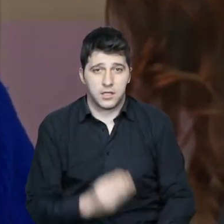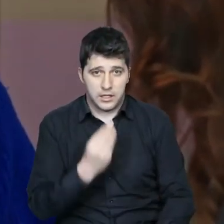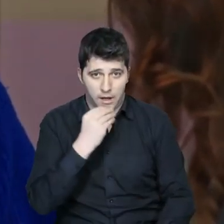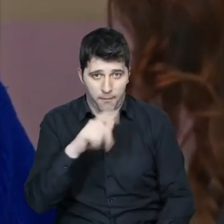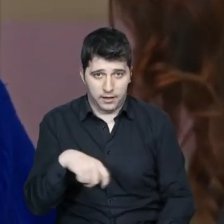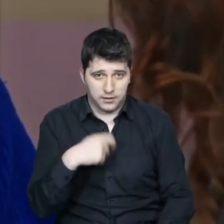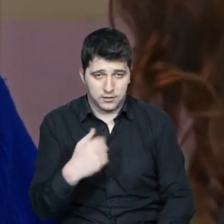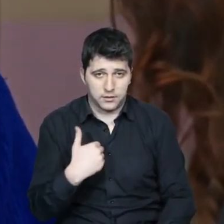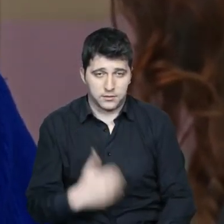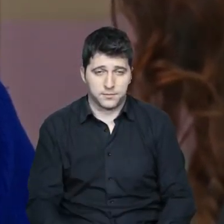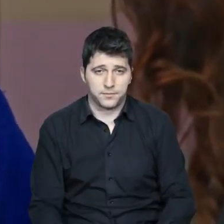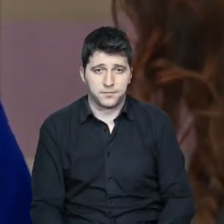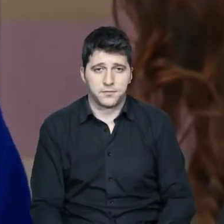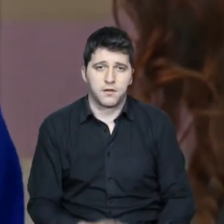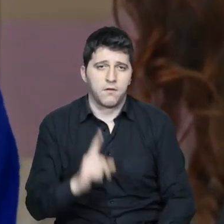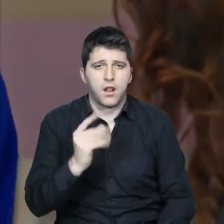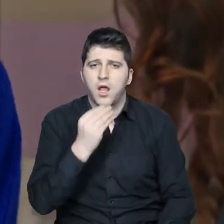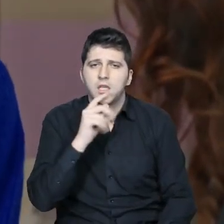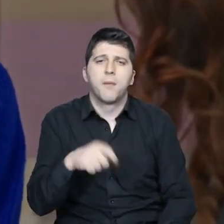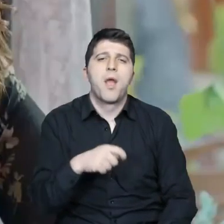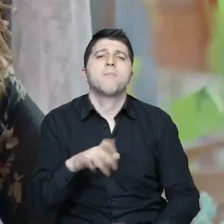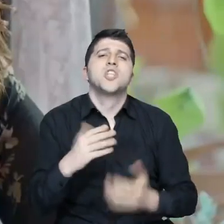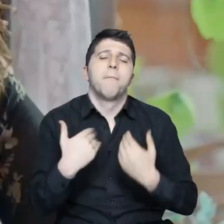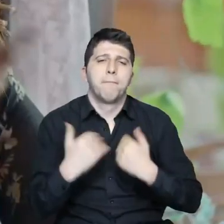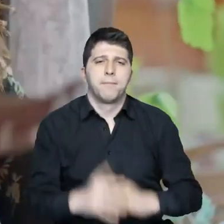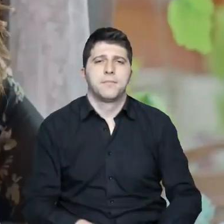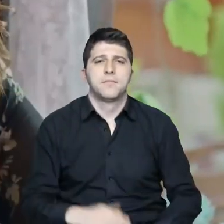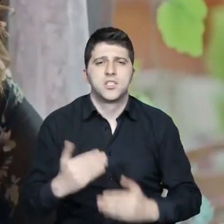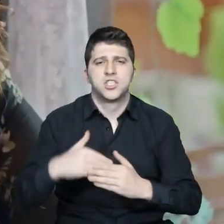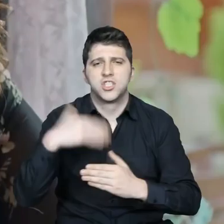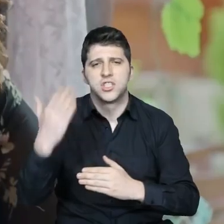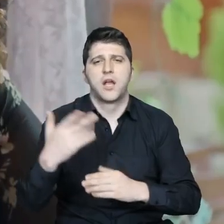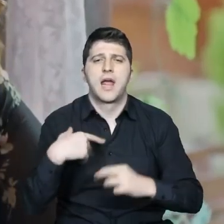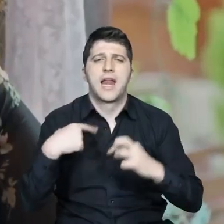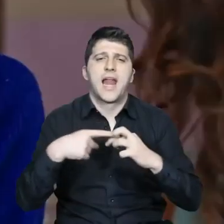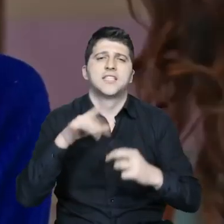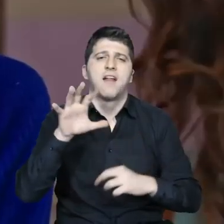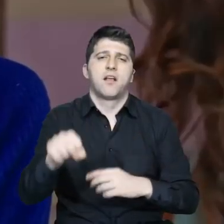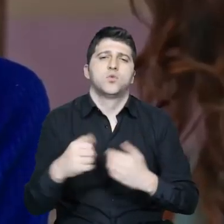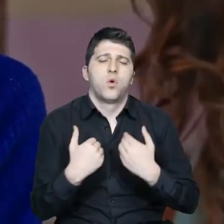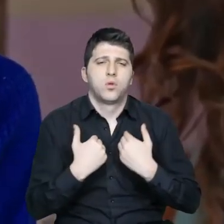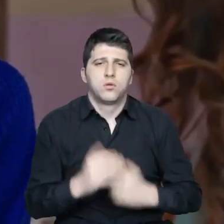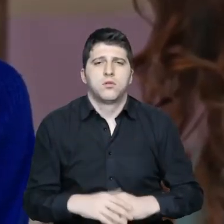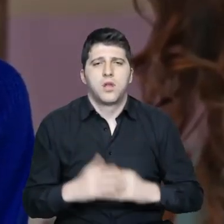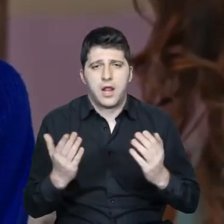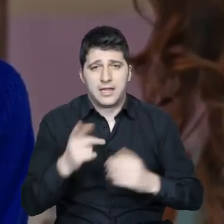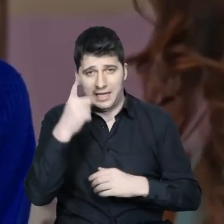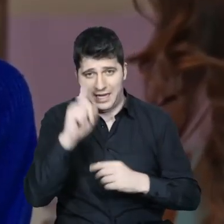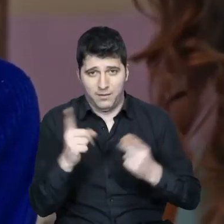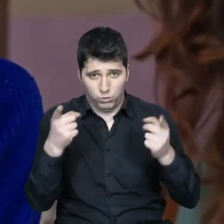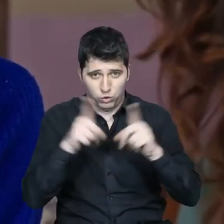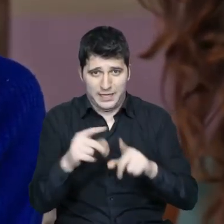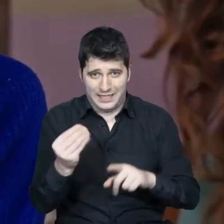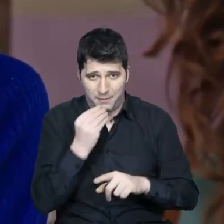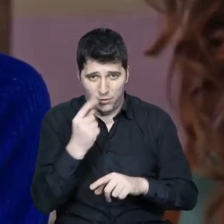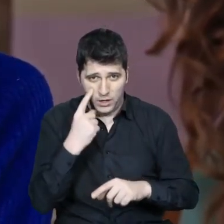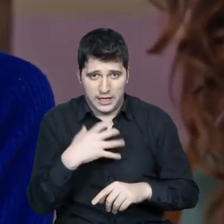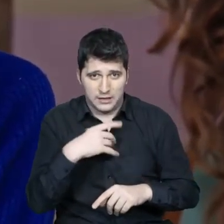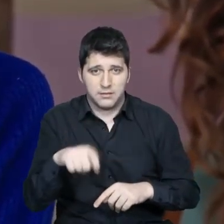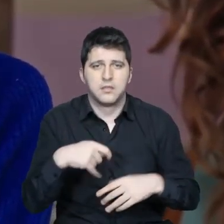Yemek. Vallahi yemek falan yapmayacağım. Dışarıda rezervasyon yaptırdım. Herhalde ilk buluşma yemeğimi de